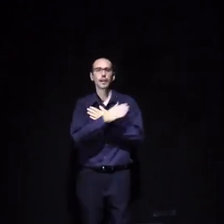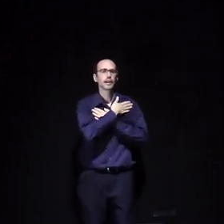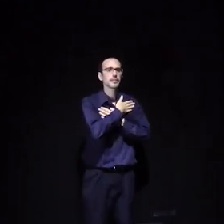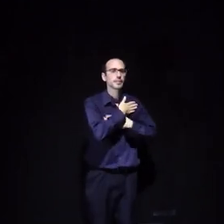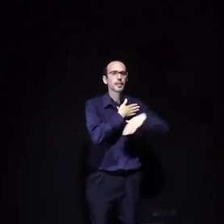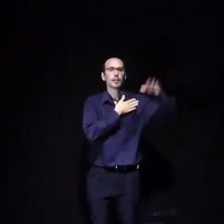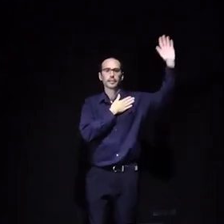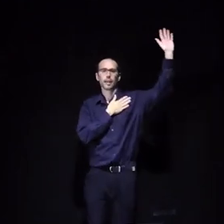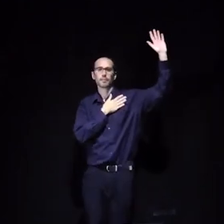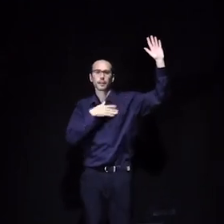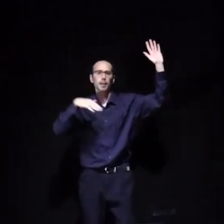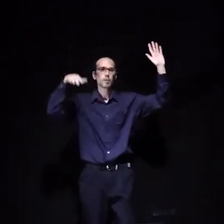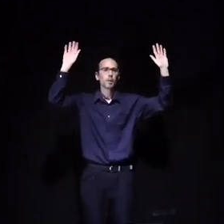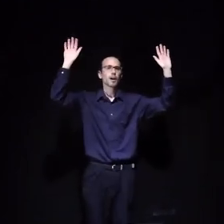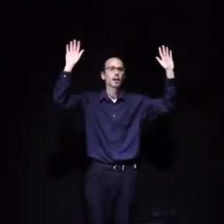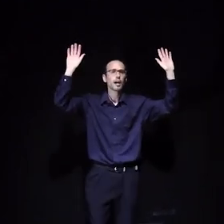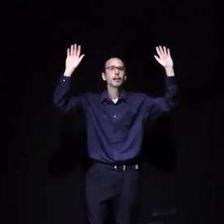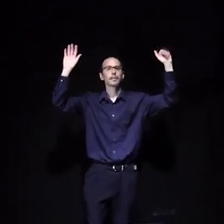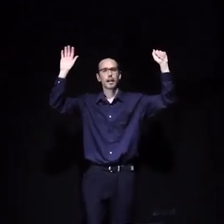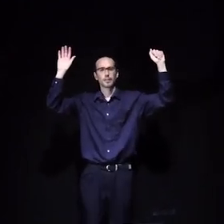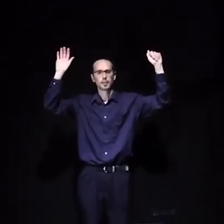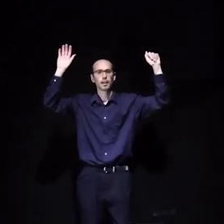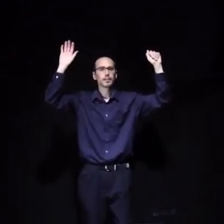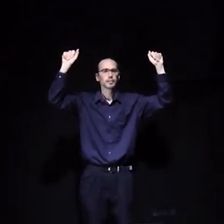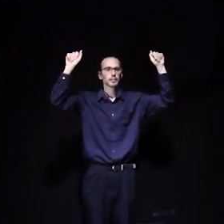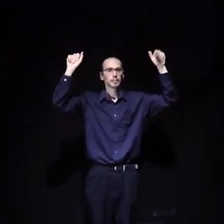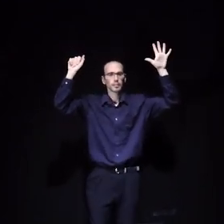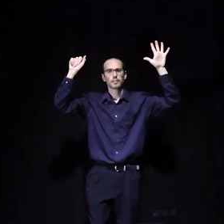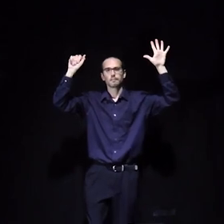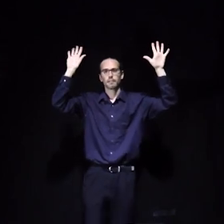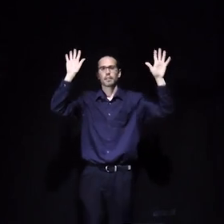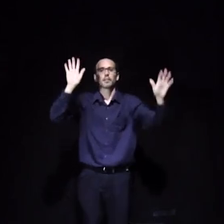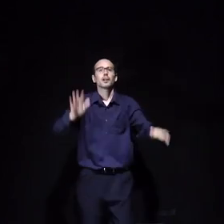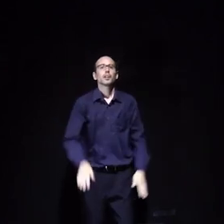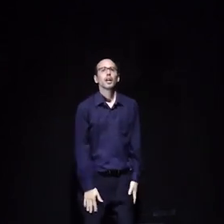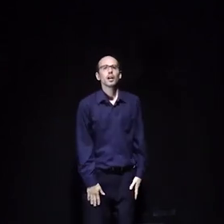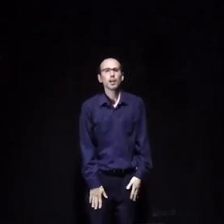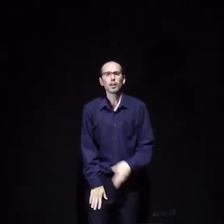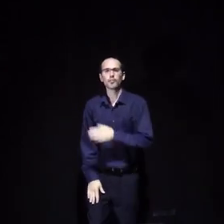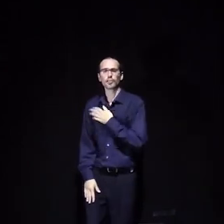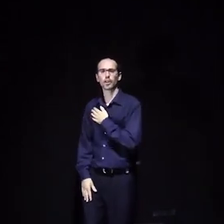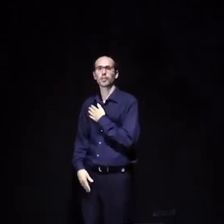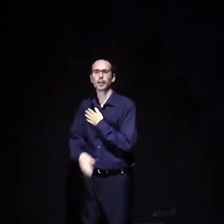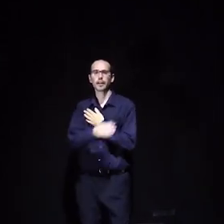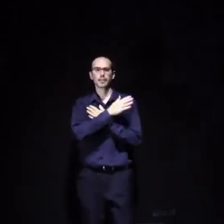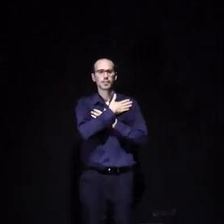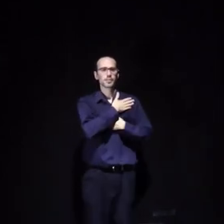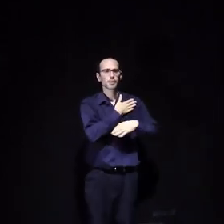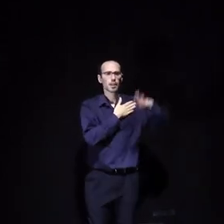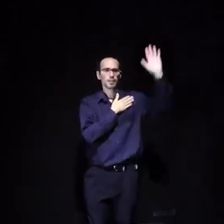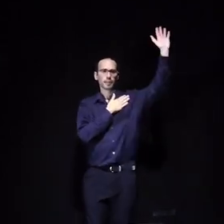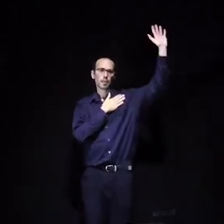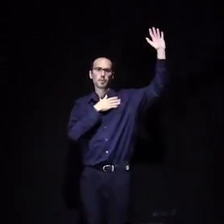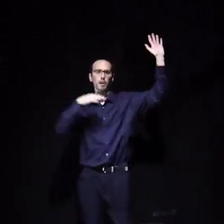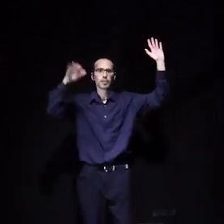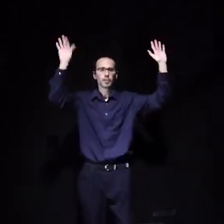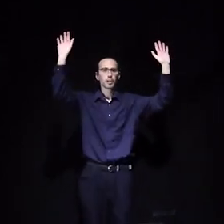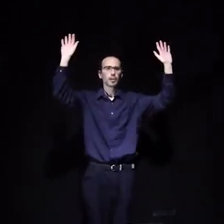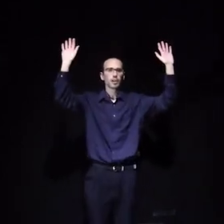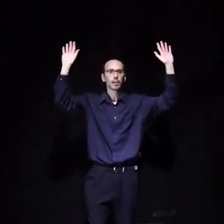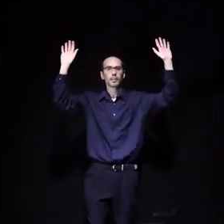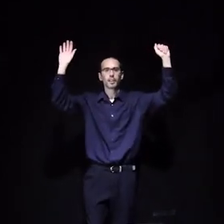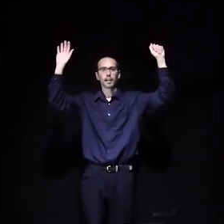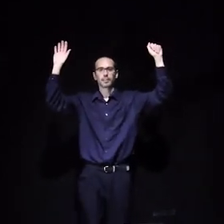Love's so nice, tell me why I'm sad. Love's so nice, tell me